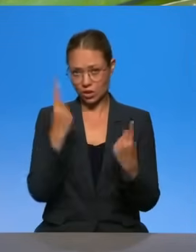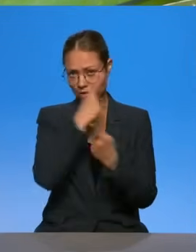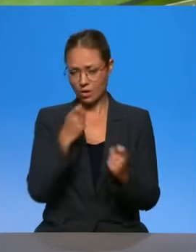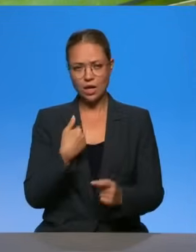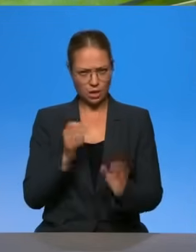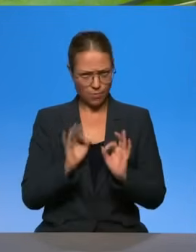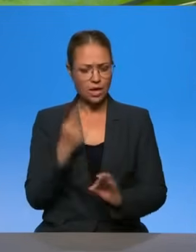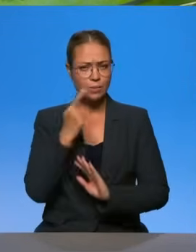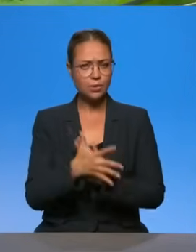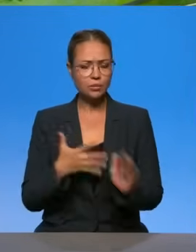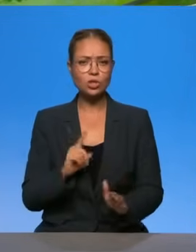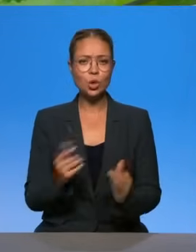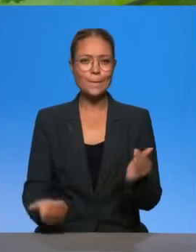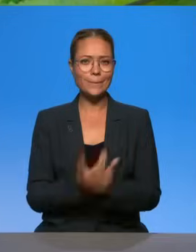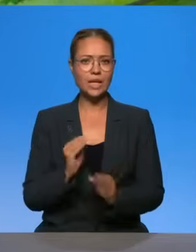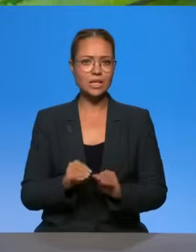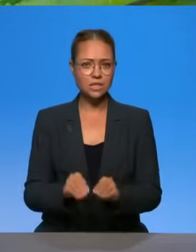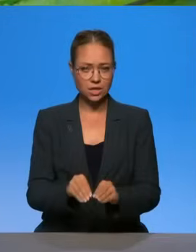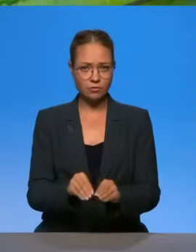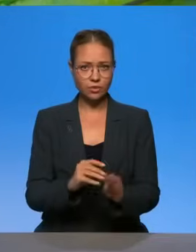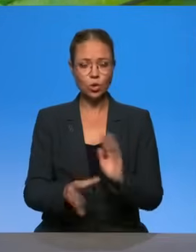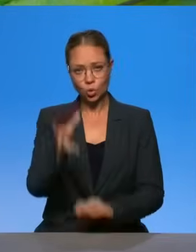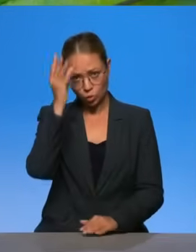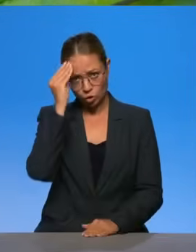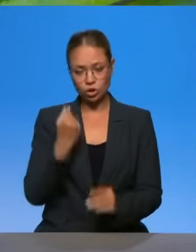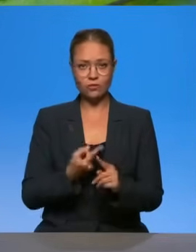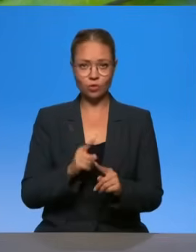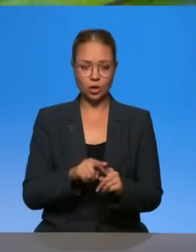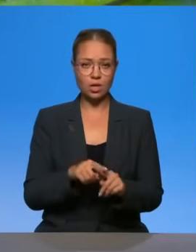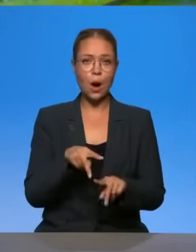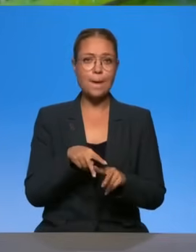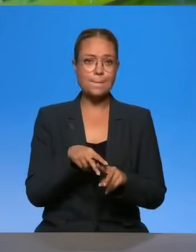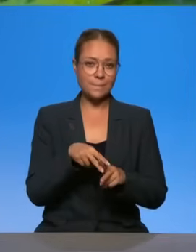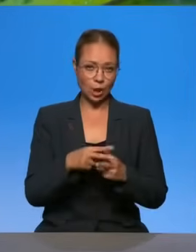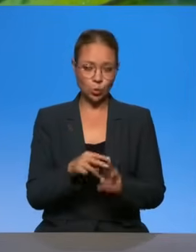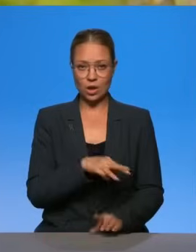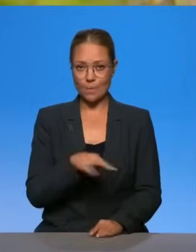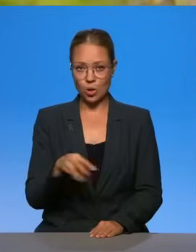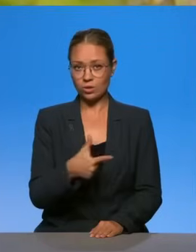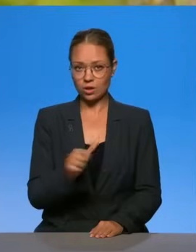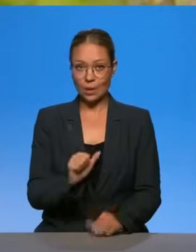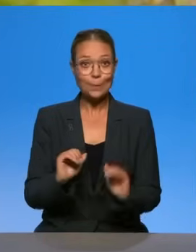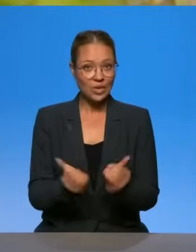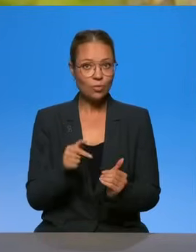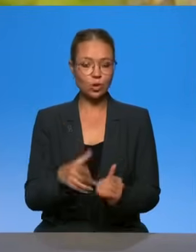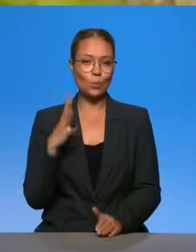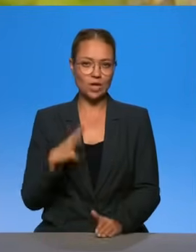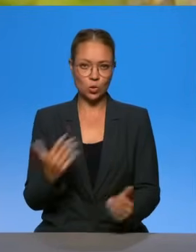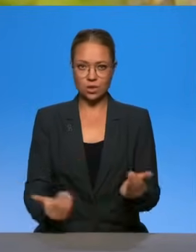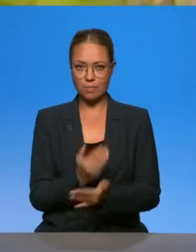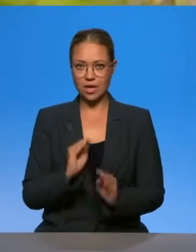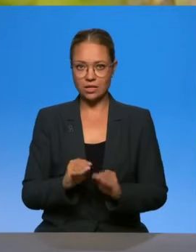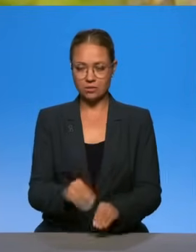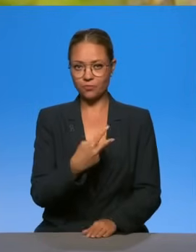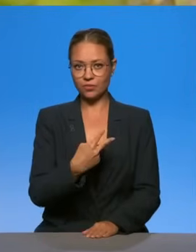понимаю, что вот этот пересев, который с учетом вот этих 1,5 миллиона гектаров, минимум, да, который придется пересевать, 20